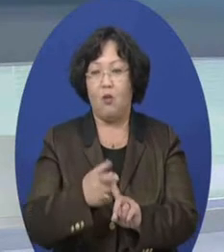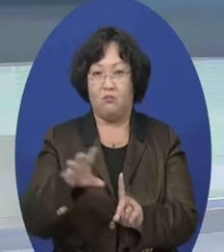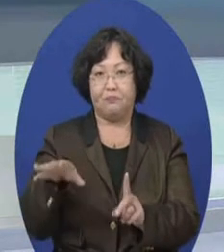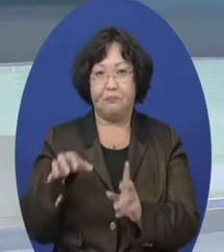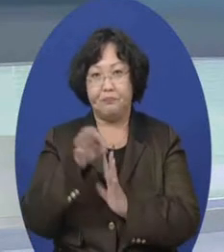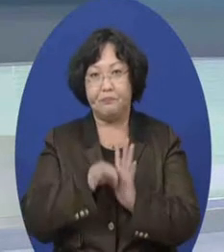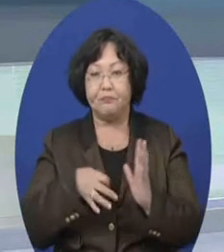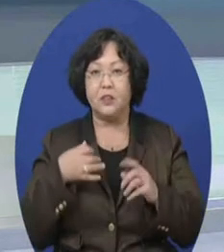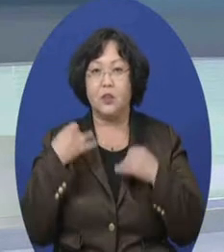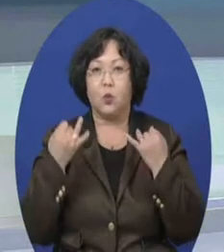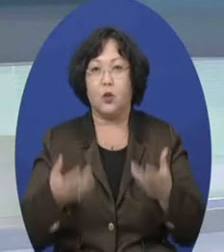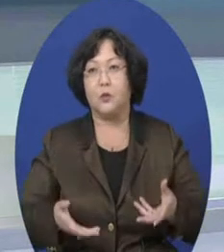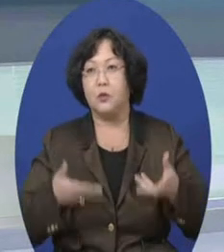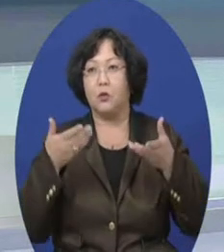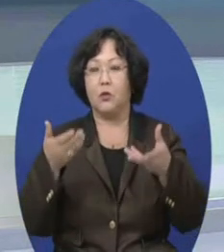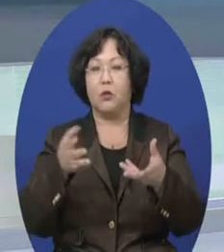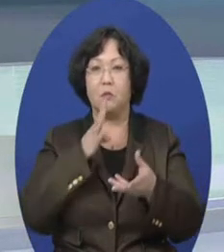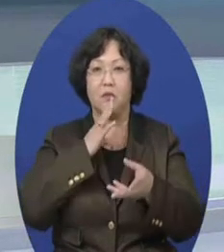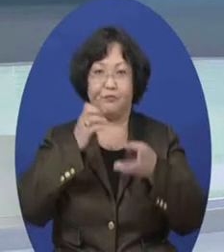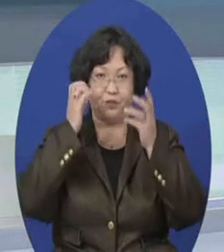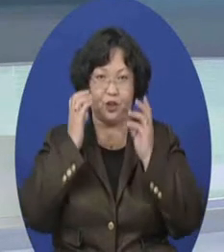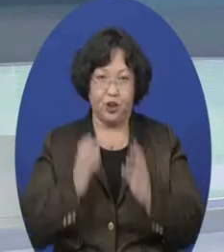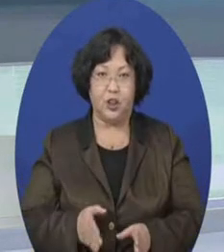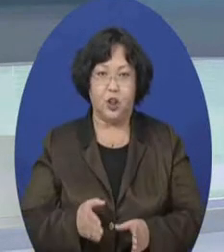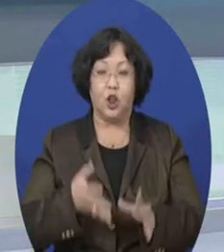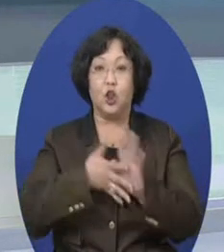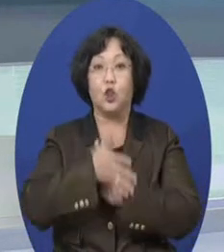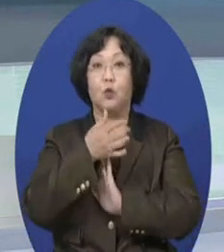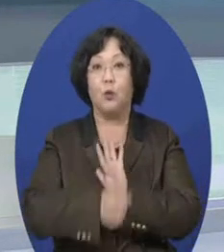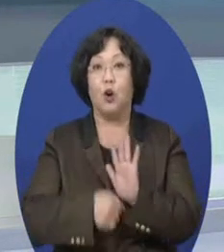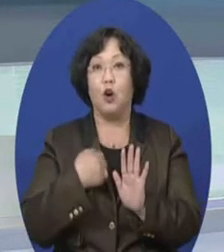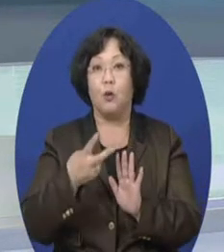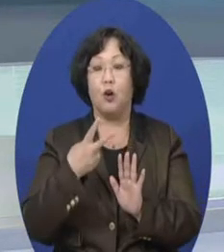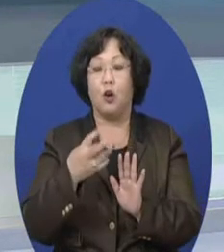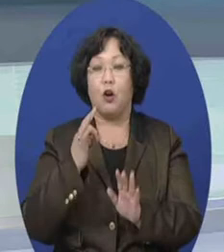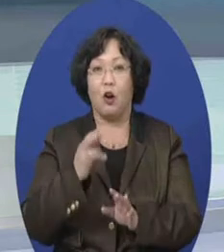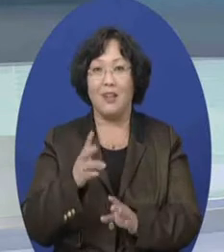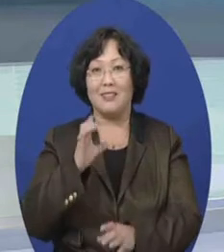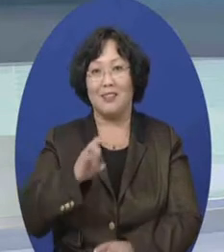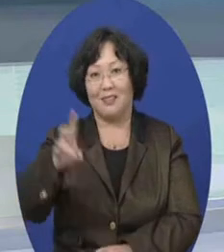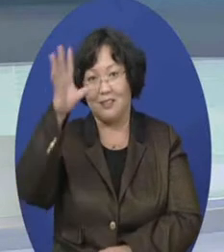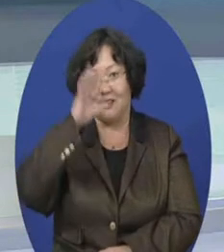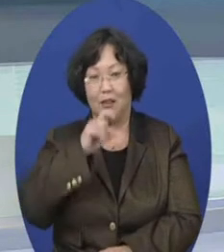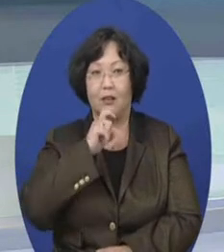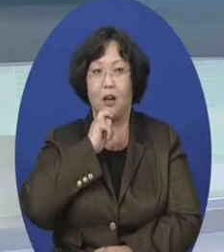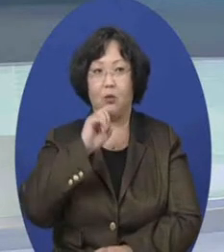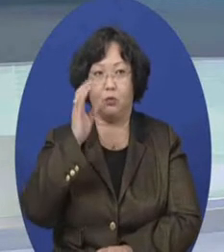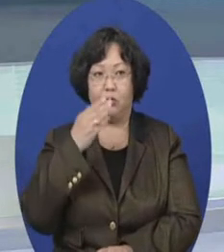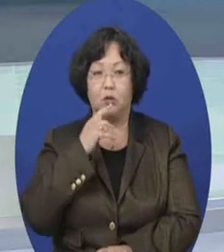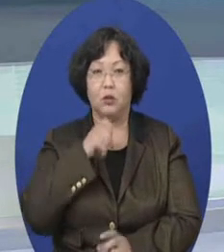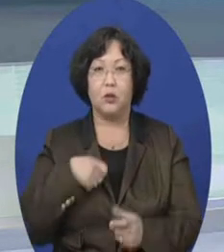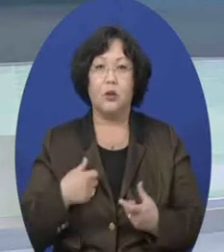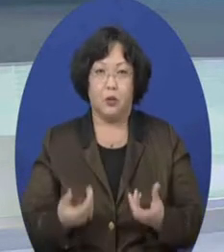их хурлд өргөн мэдүүлэхээр тогтсон байна. Ирэх оны төсвийн онцлогийг Монгол улсын сангийн сайд ингэж тодорхойлж